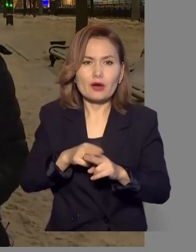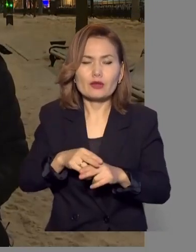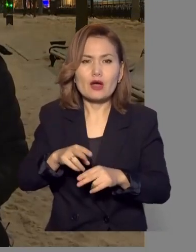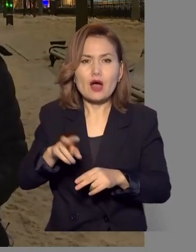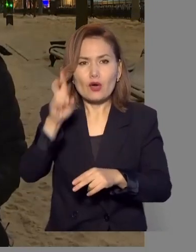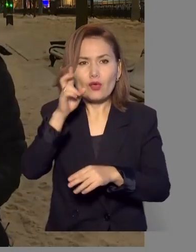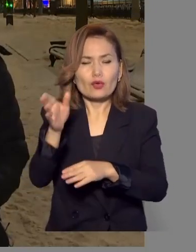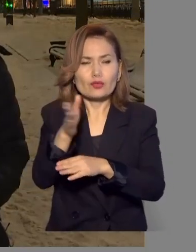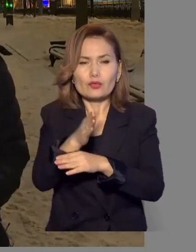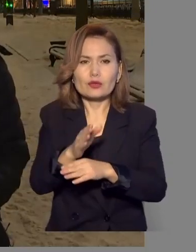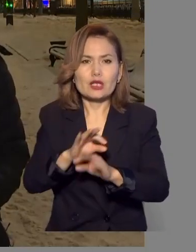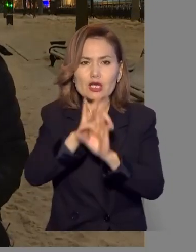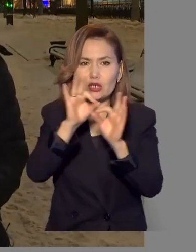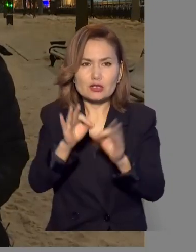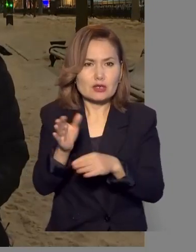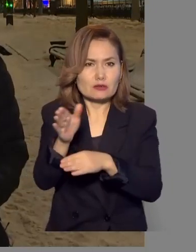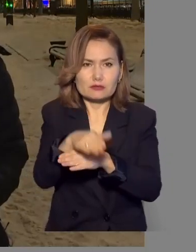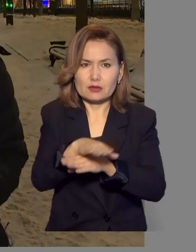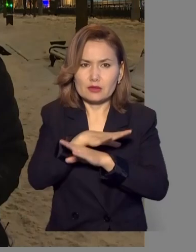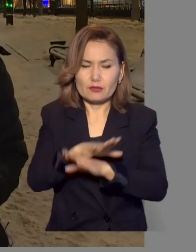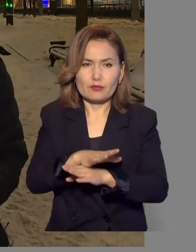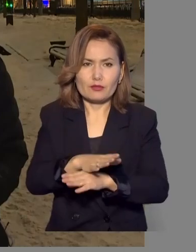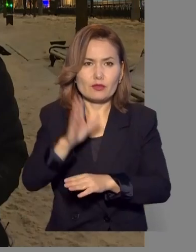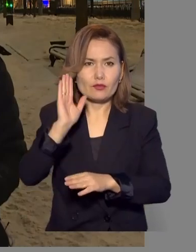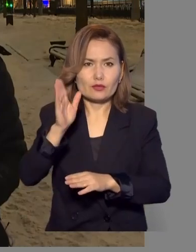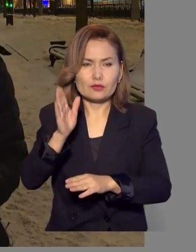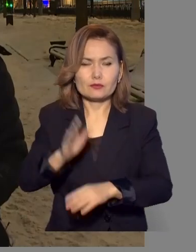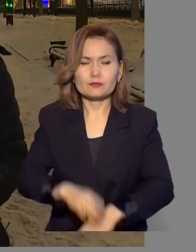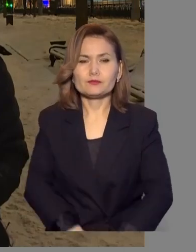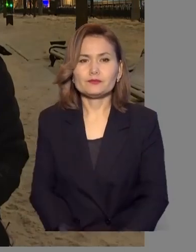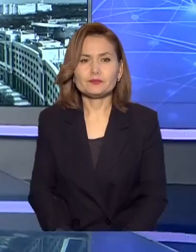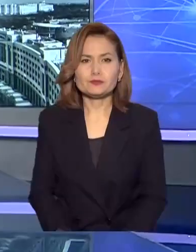түспесін. Әріптес, сөз тізгіні өзіңізде. Рахмет, Индира.